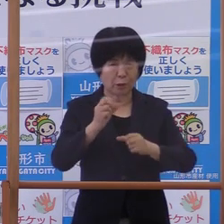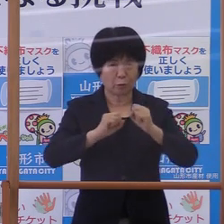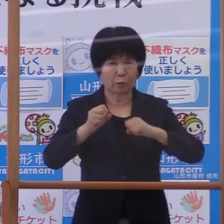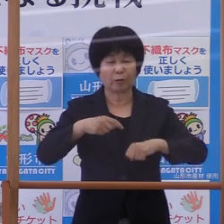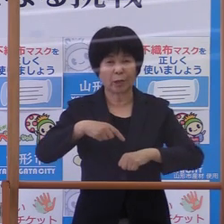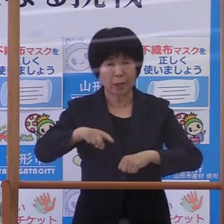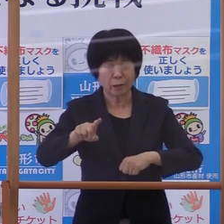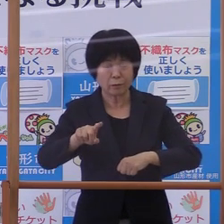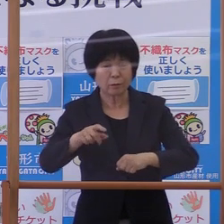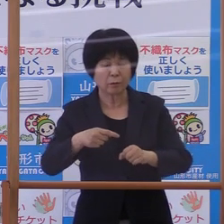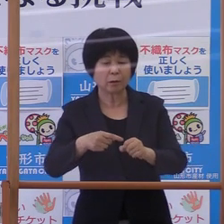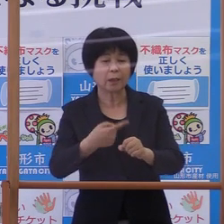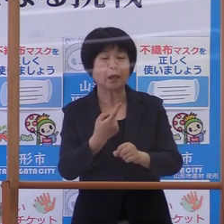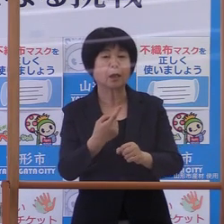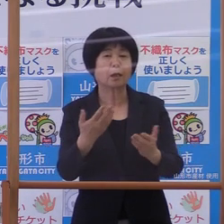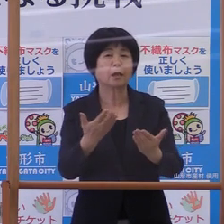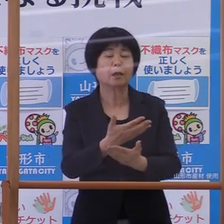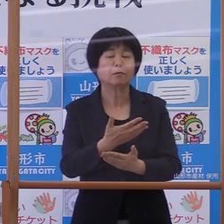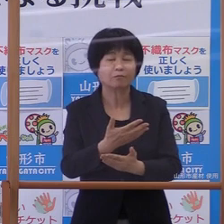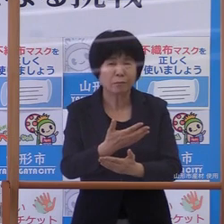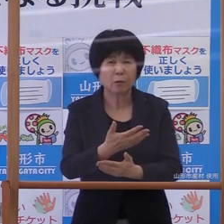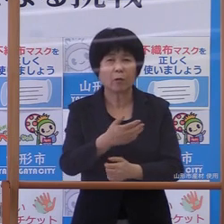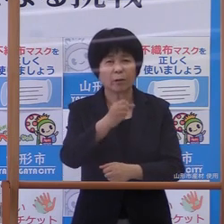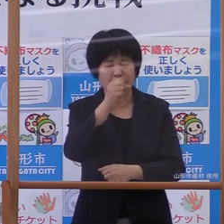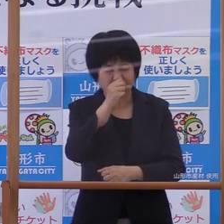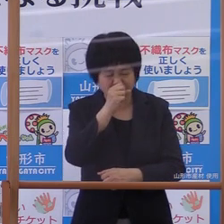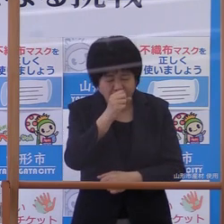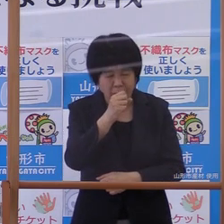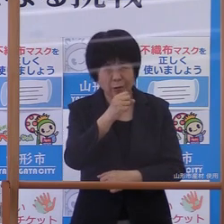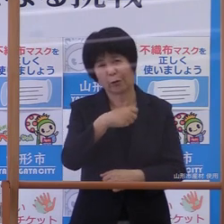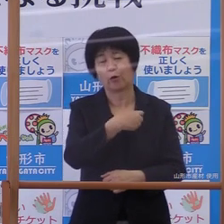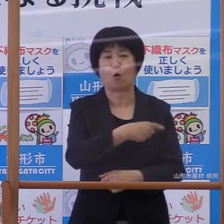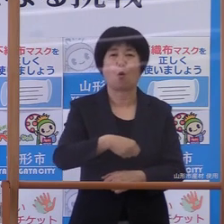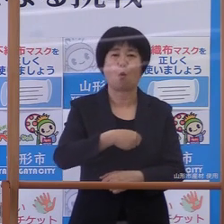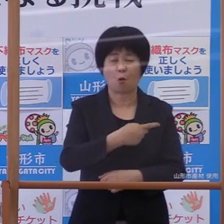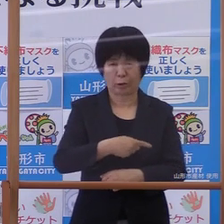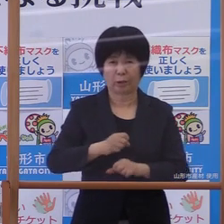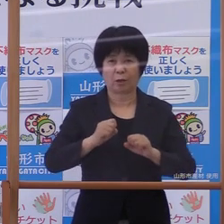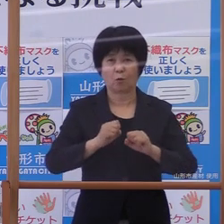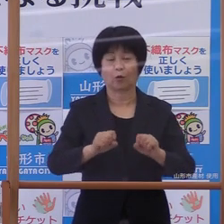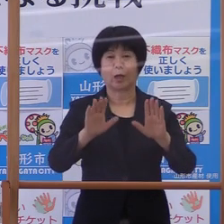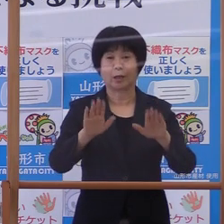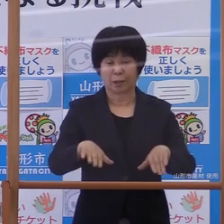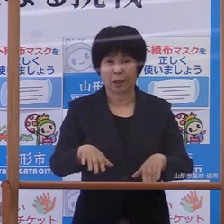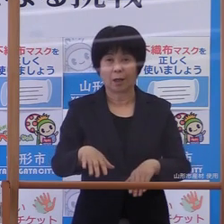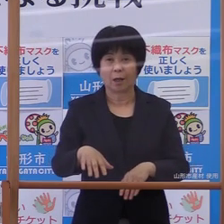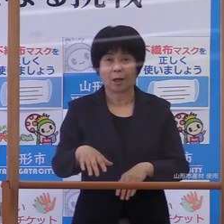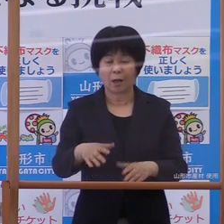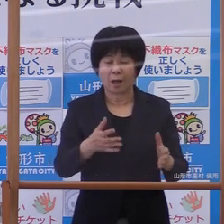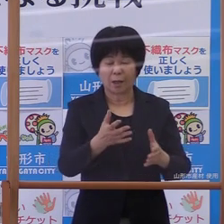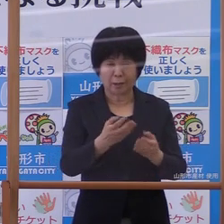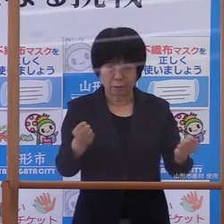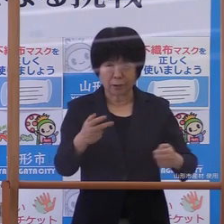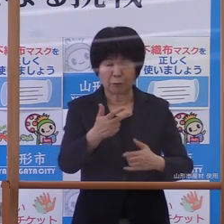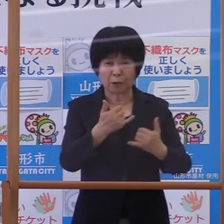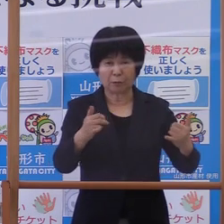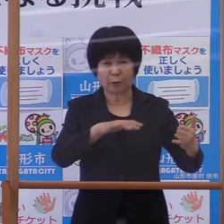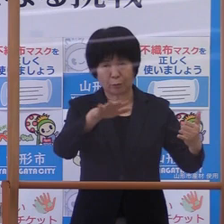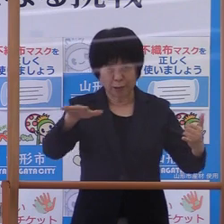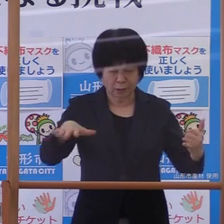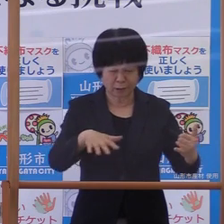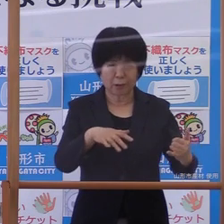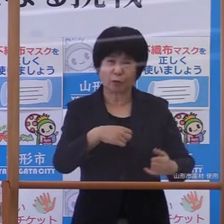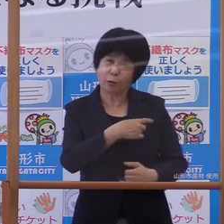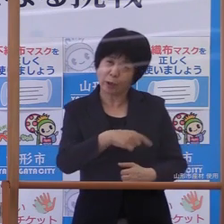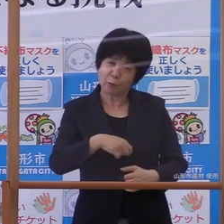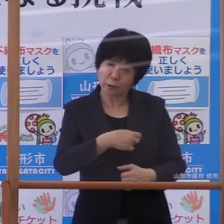そのきっかけになればというふうに、そんな思いで行いましたけれども、多くの市民の皆さんとその思